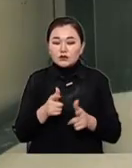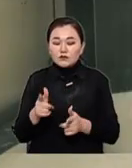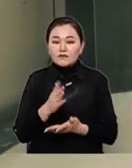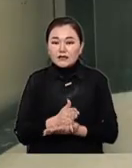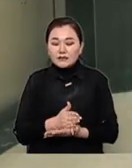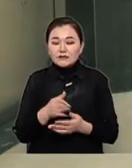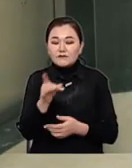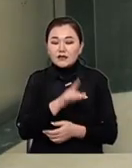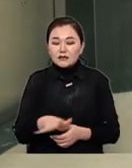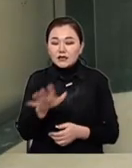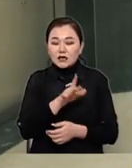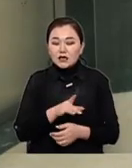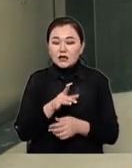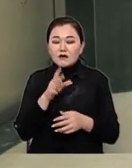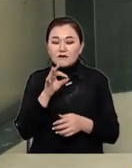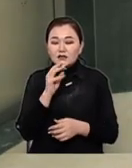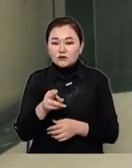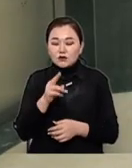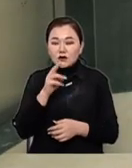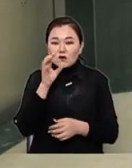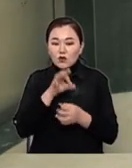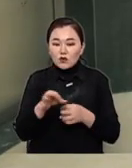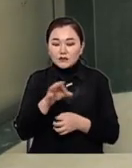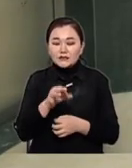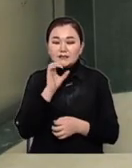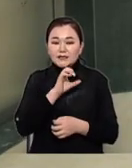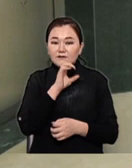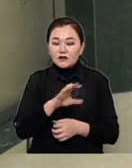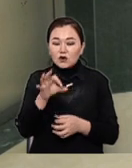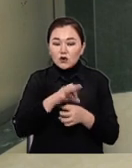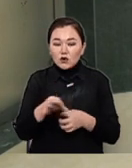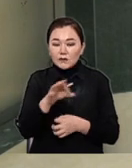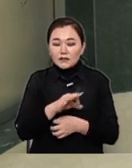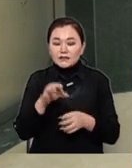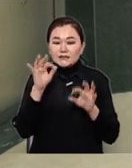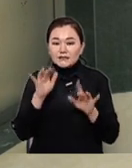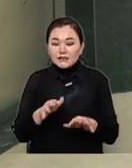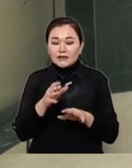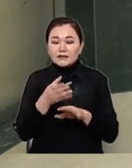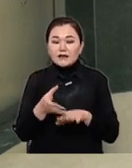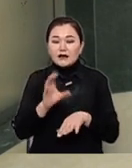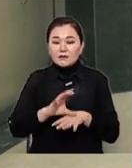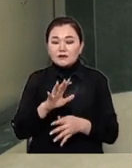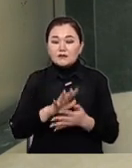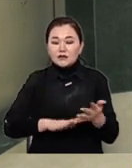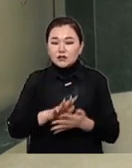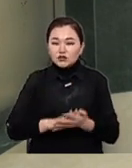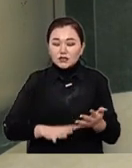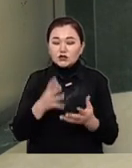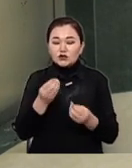ряде регионов, это восточные области, это северные области, снегонакопление продолжается. То